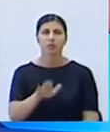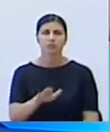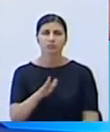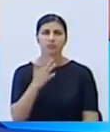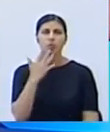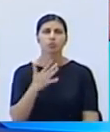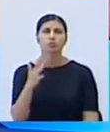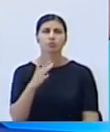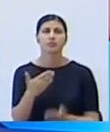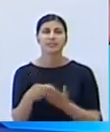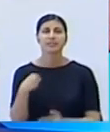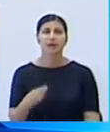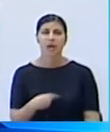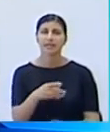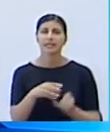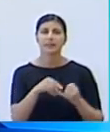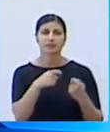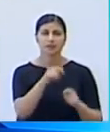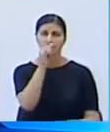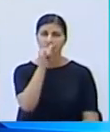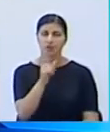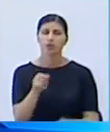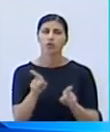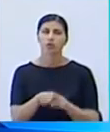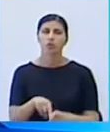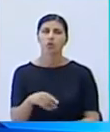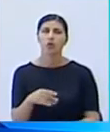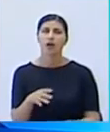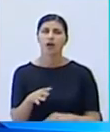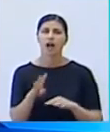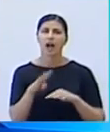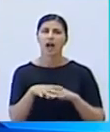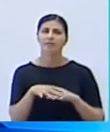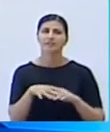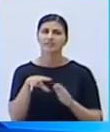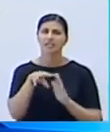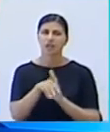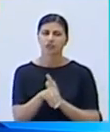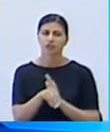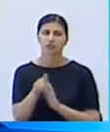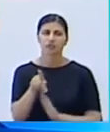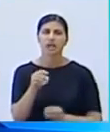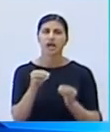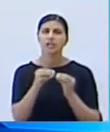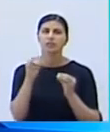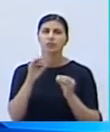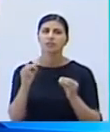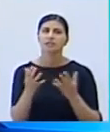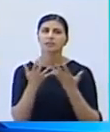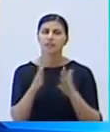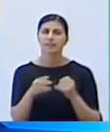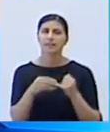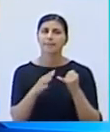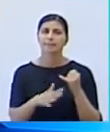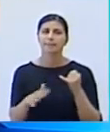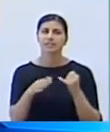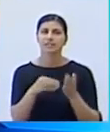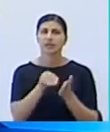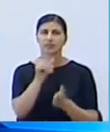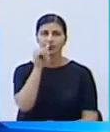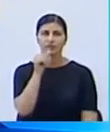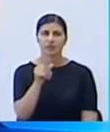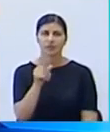ყურძენი საფრანგეთში? აბა იყიდოს დაუშვათ ავსტრიაში 10%-ზე მეტი, ესე მთელი სავარგულების 10%-ზე მეტი,